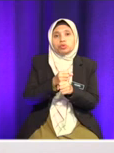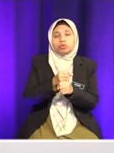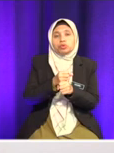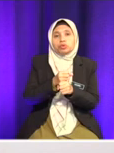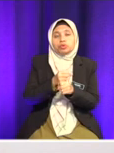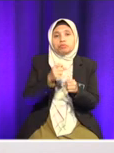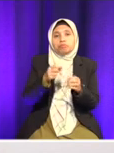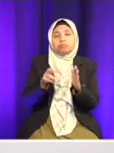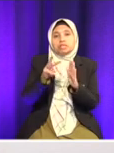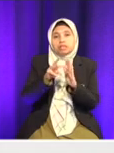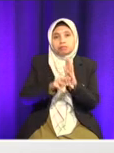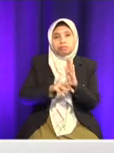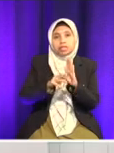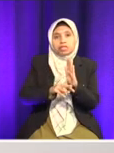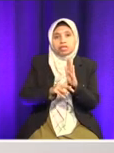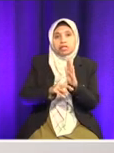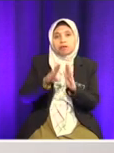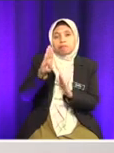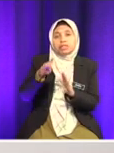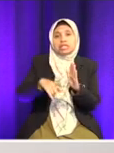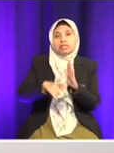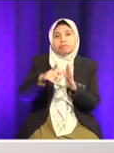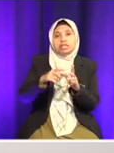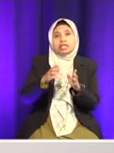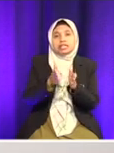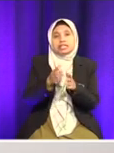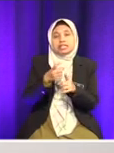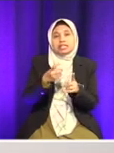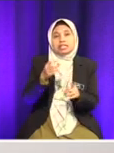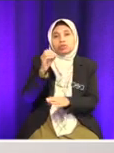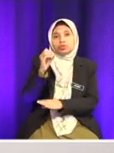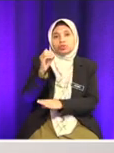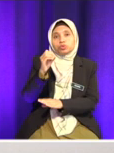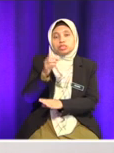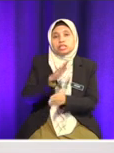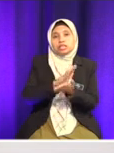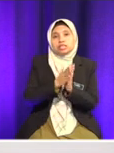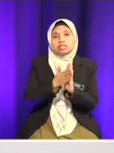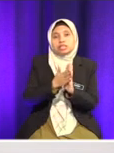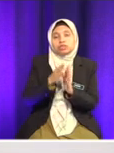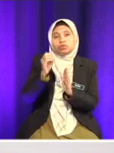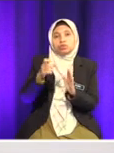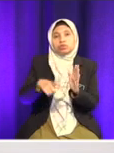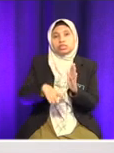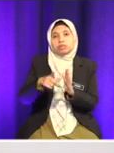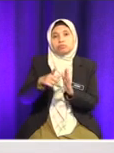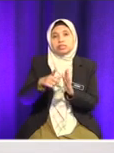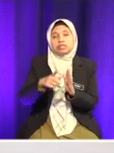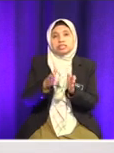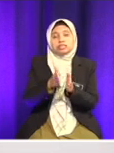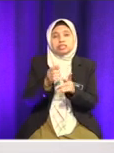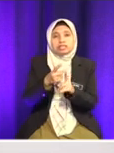minimal di lebih besar daripada Syifa oleh itu Syifa lebih kecil daripada lebih kecil daripada